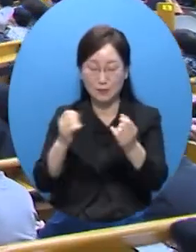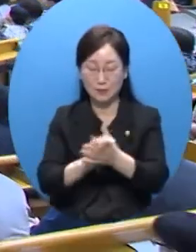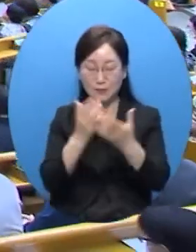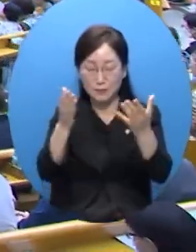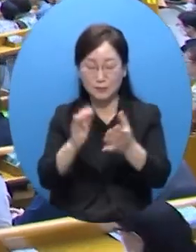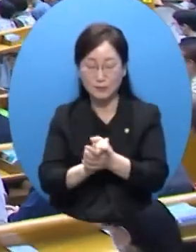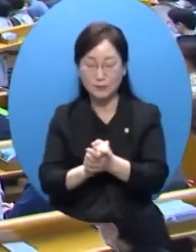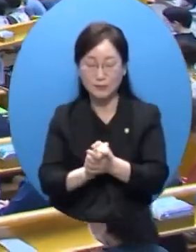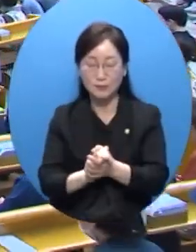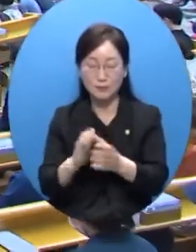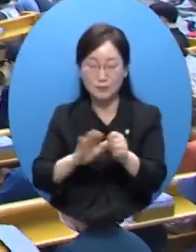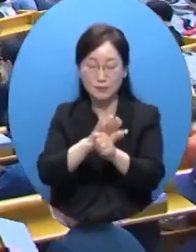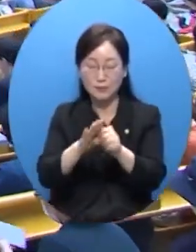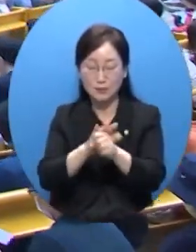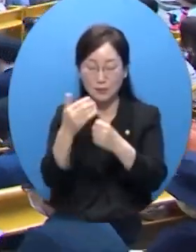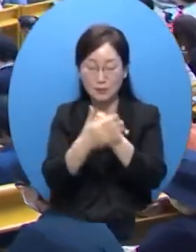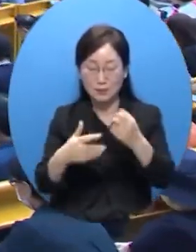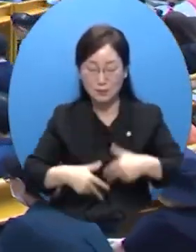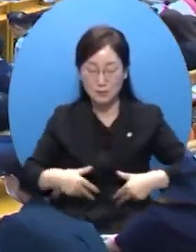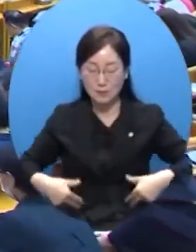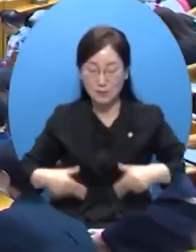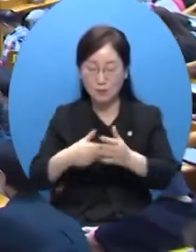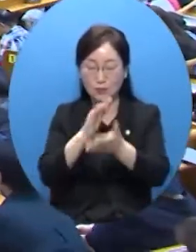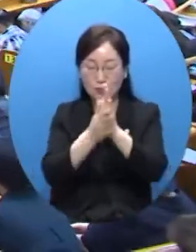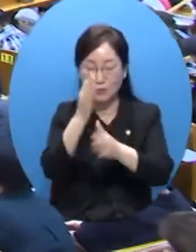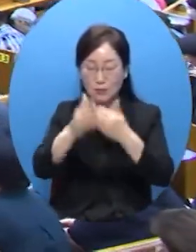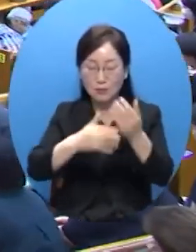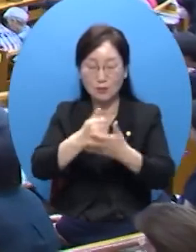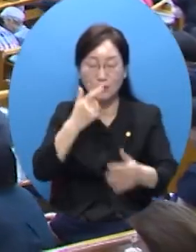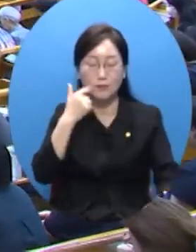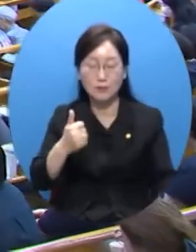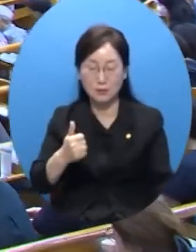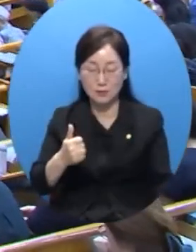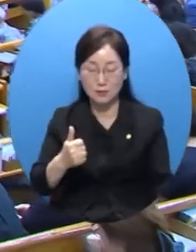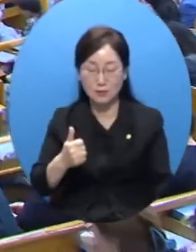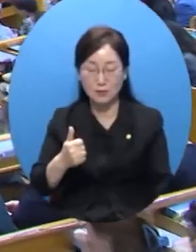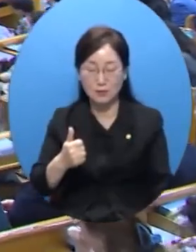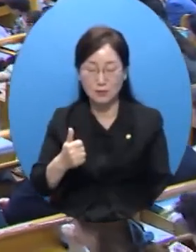기도하겠습니다. 사랑과 은혜와 자비가 모아내신 하나님 아버지,